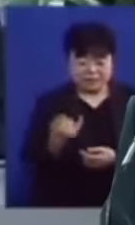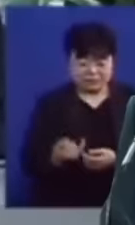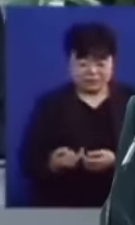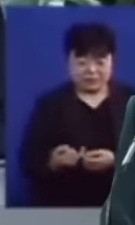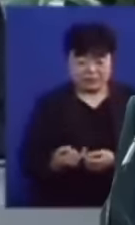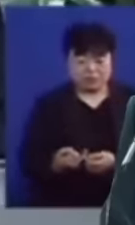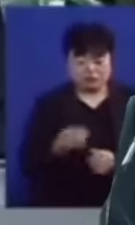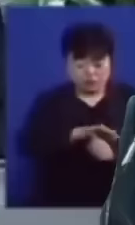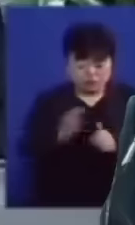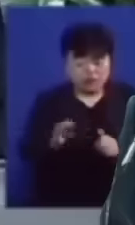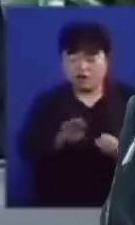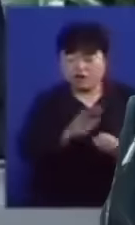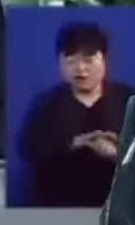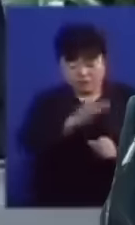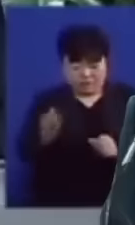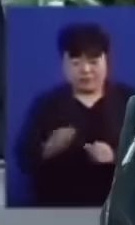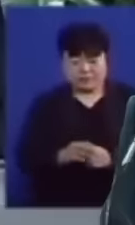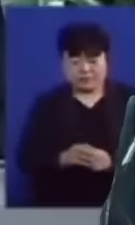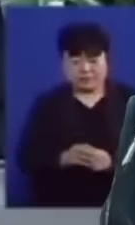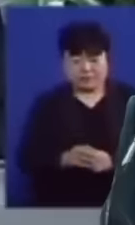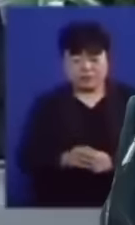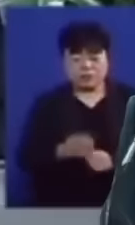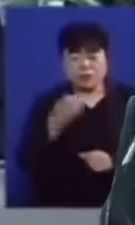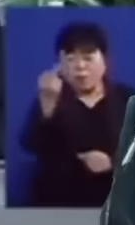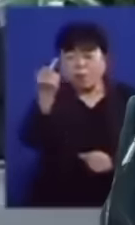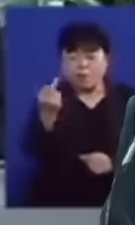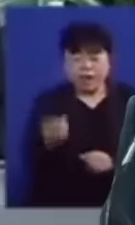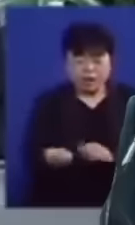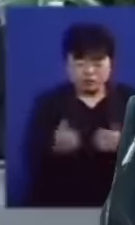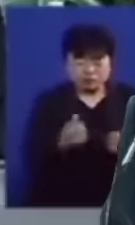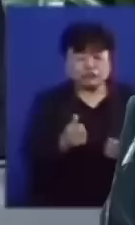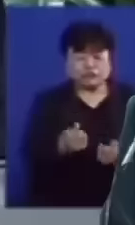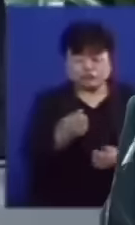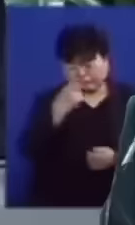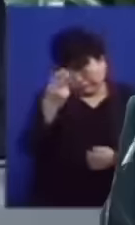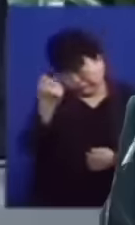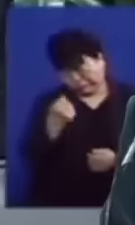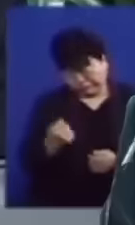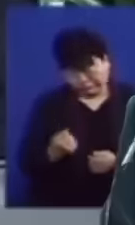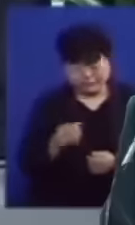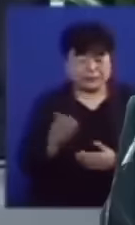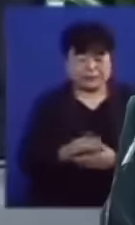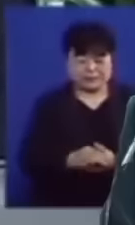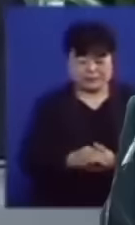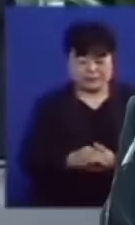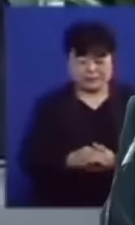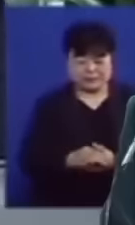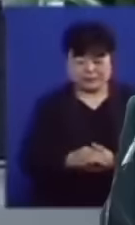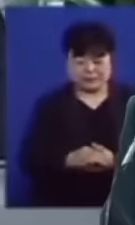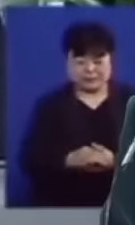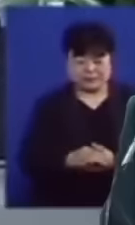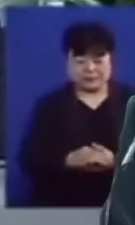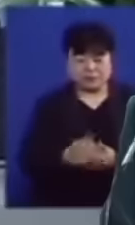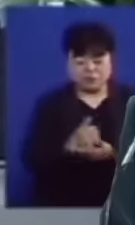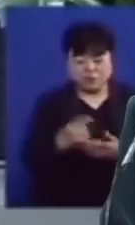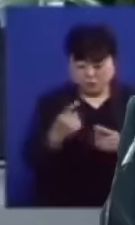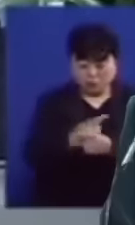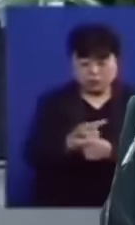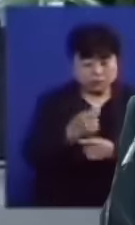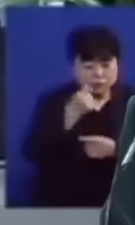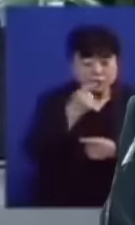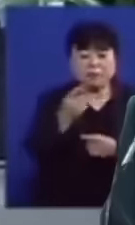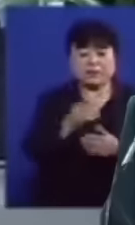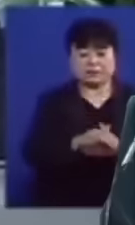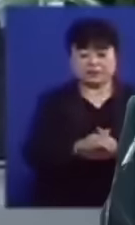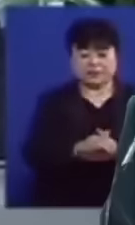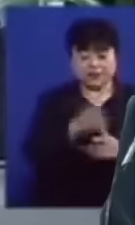열어놓아라. 마르다, 우리 오라버니가 죽은 지 나흘이 되어 썩은 냄새가 나나이다. 뭐라고 말했습니까? 그 운명을 바꿀 수 없다고